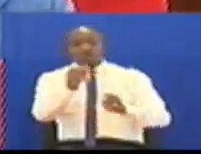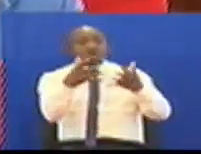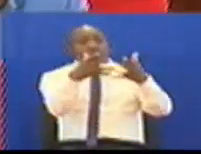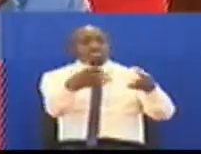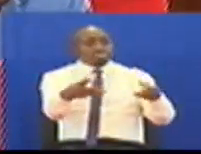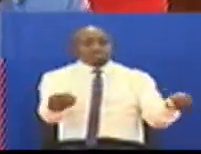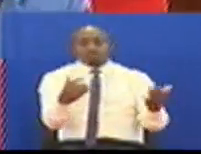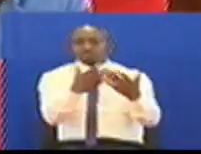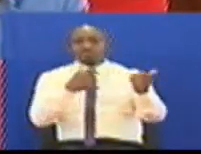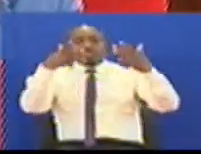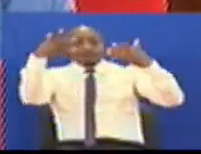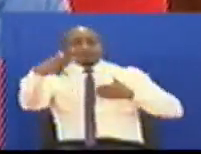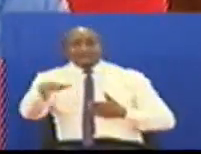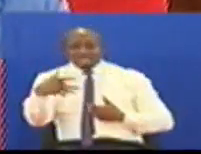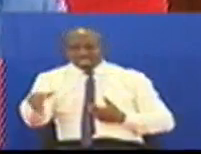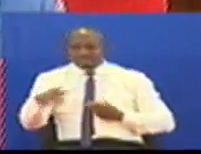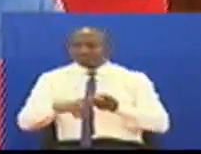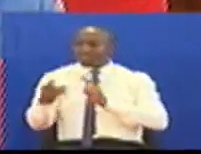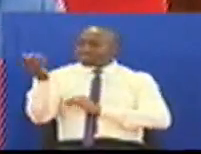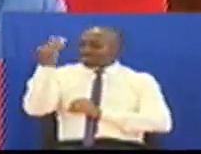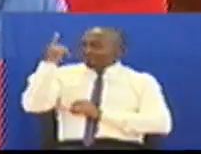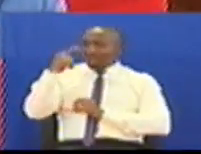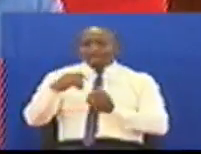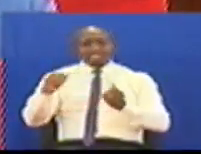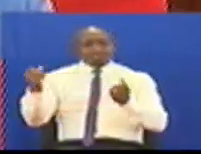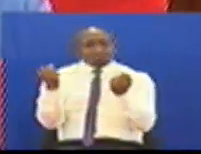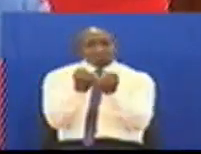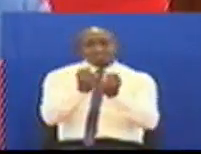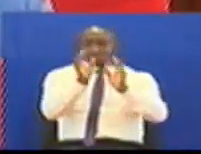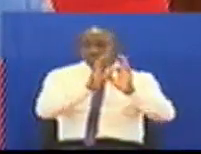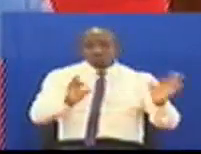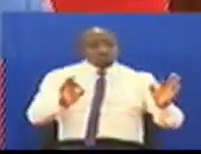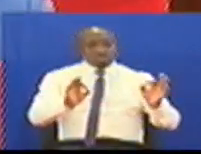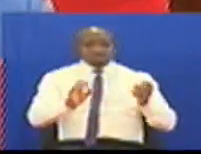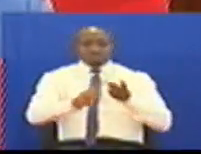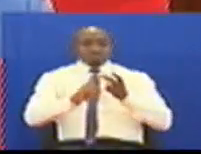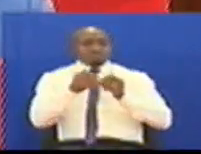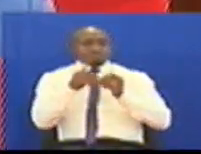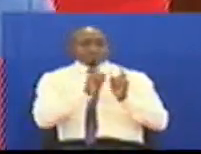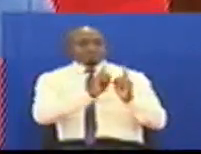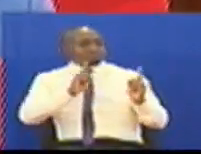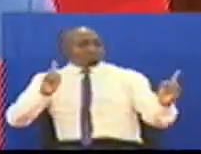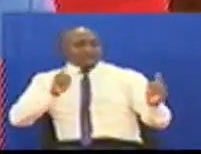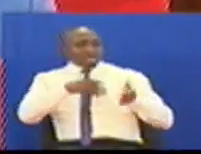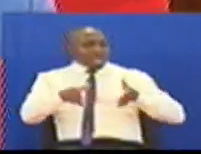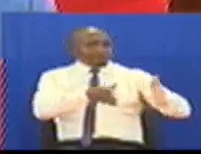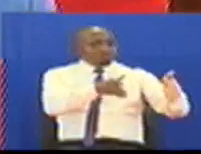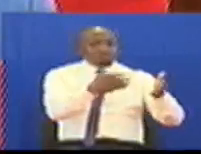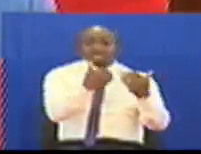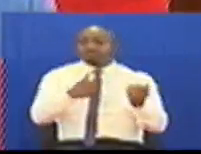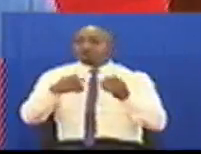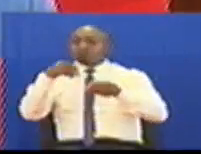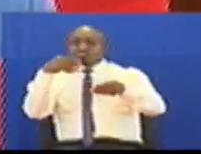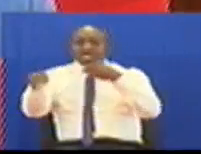Na hayo makaburi zamani yalipokuwa yamepangiwa hayakupangiwa kwenye mto, lakini kutokana na uchakavu wa miundombinu, kutokana